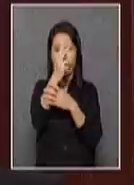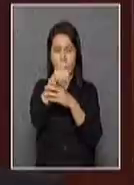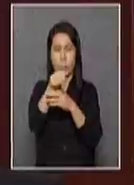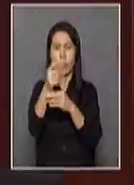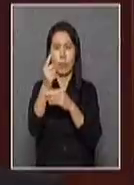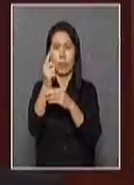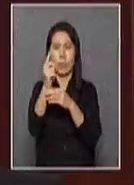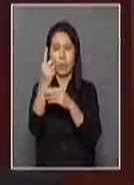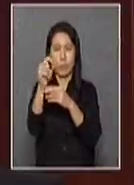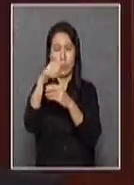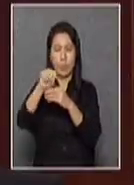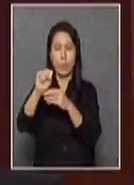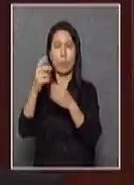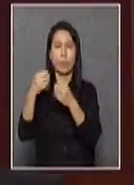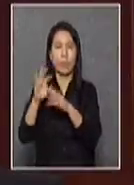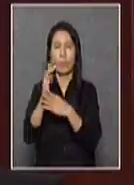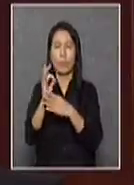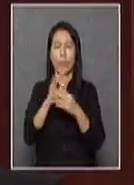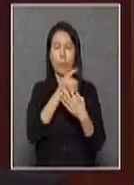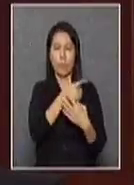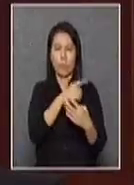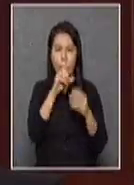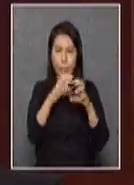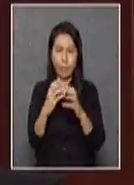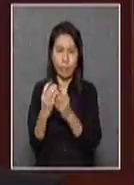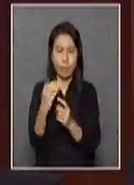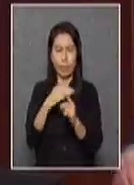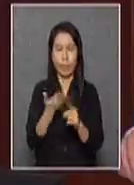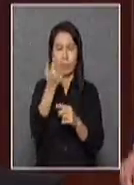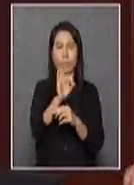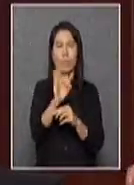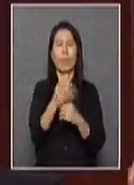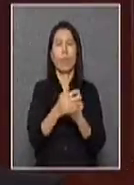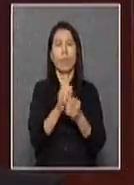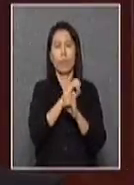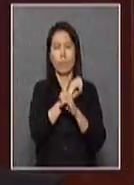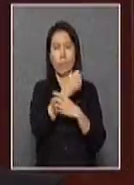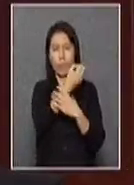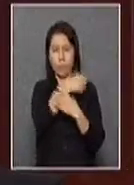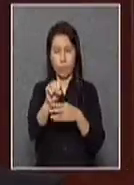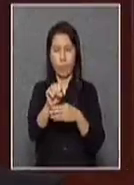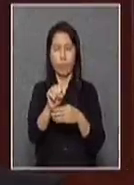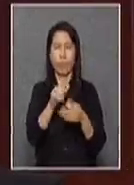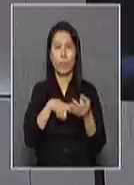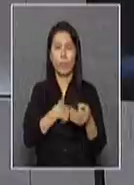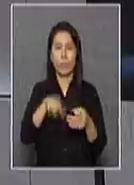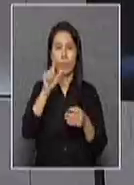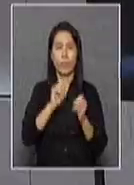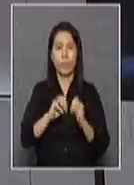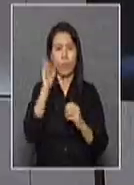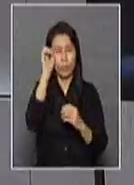對，沒有人棄權。議題未獲得兩部分在席委員分別以過半數贊成，我宣布修正案被否決。梁國雄議員，請你動議